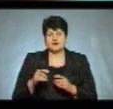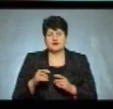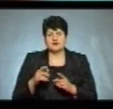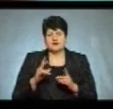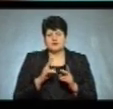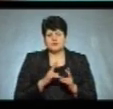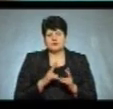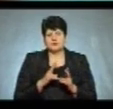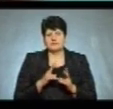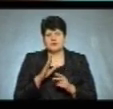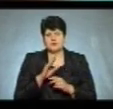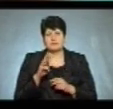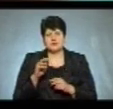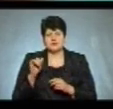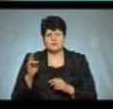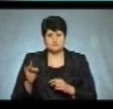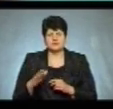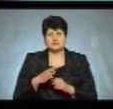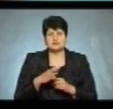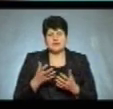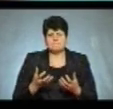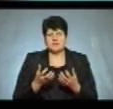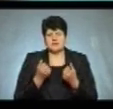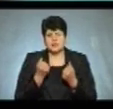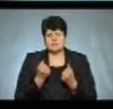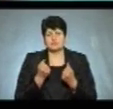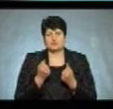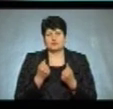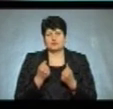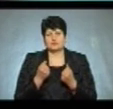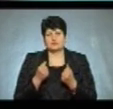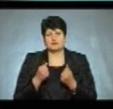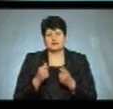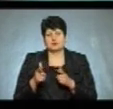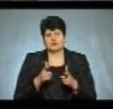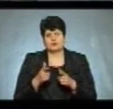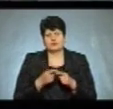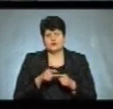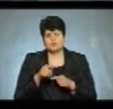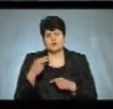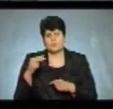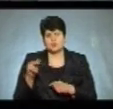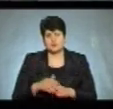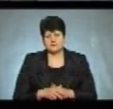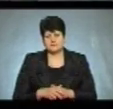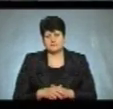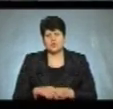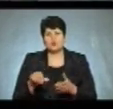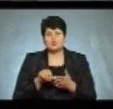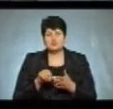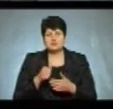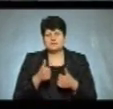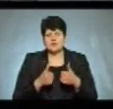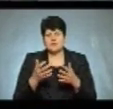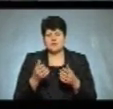Антонишин та Віктору Мацепину за підтримку та підготовку мене до цього чемпіонату. Участь у змаганнях